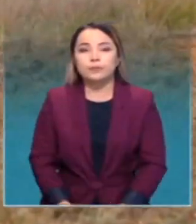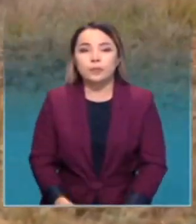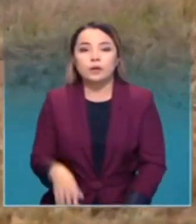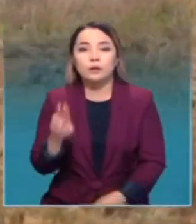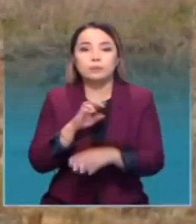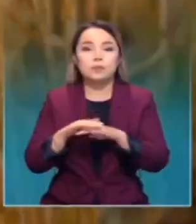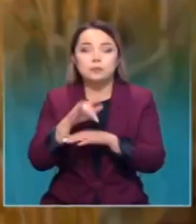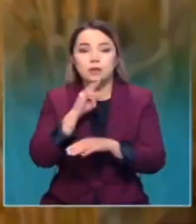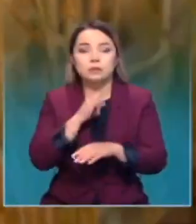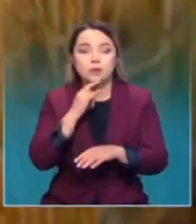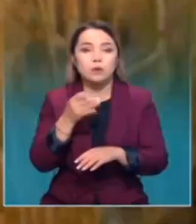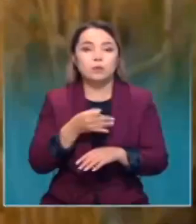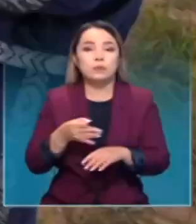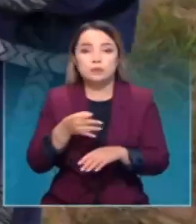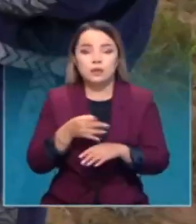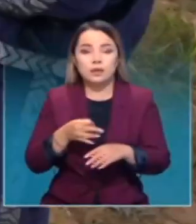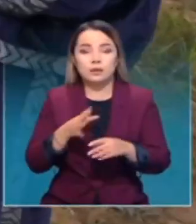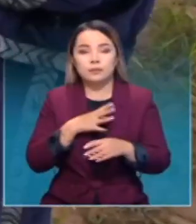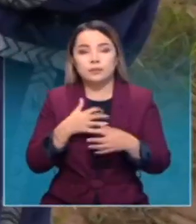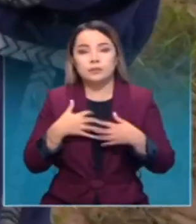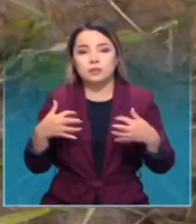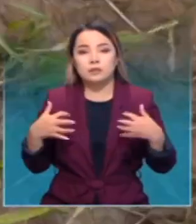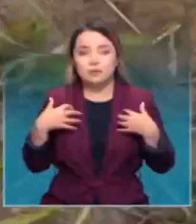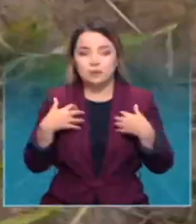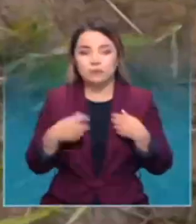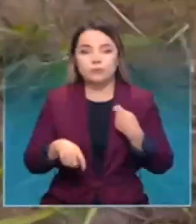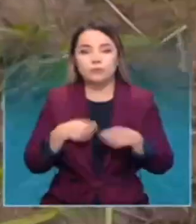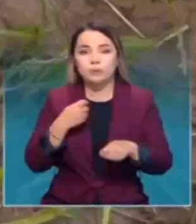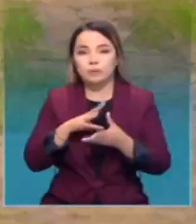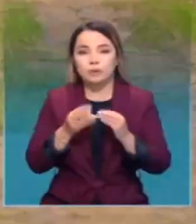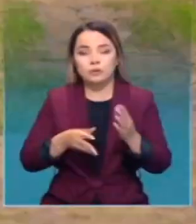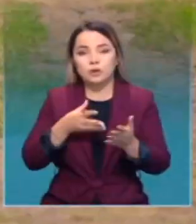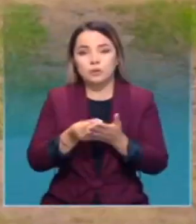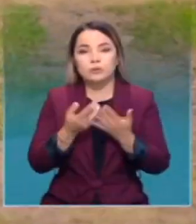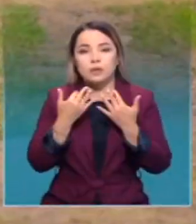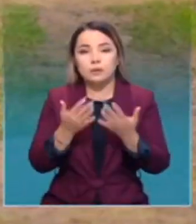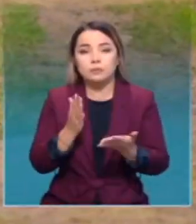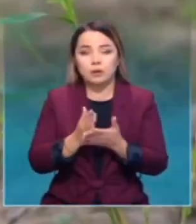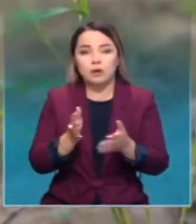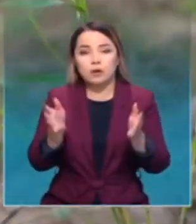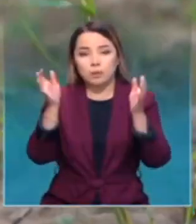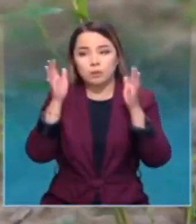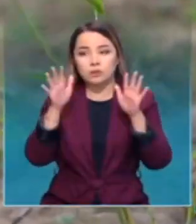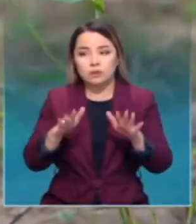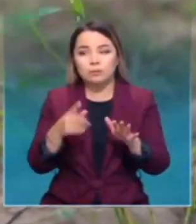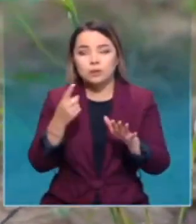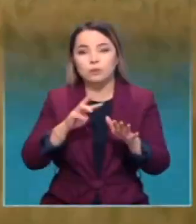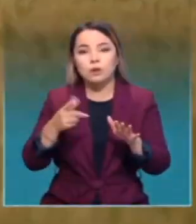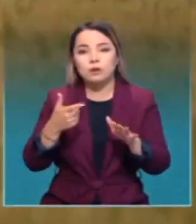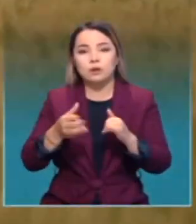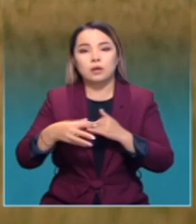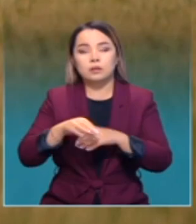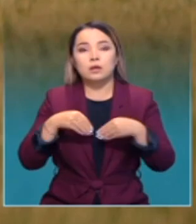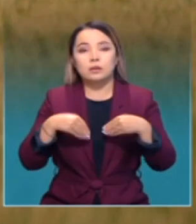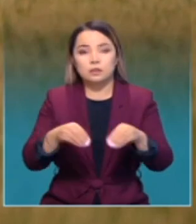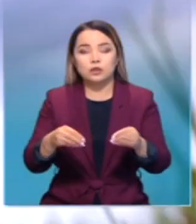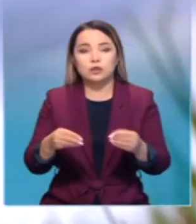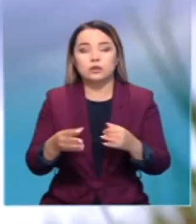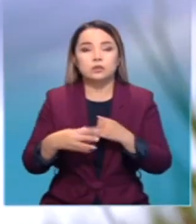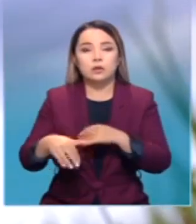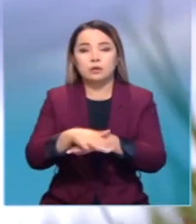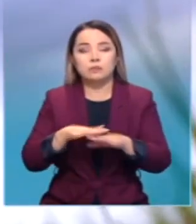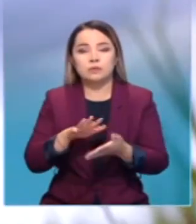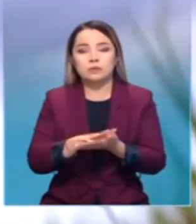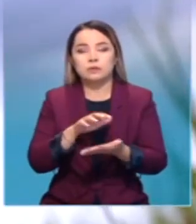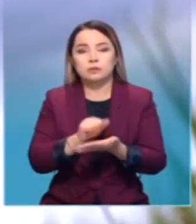Батыс қазақстандық шаруалар кейіктен келген шығынға өтемақы төлеуді талап етуде. Ақбөкендер 1 миллион гектар егістікпен жайылым жерді